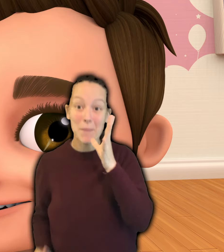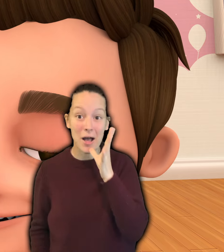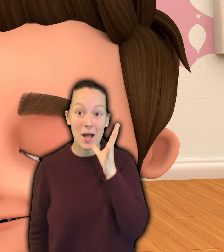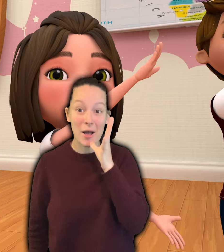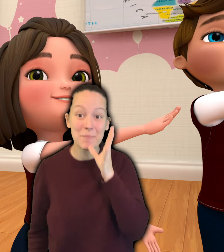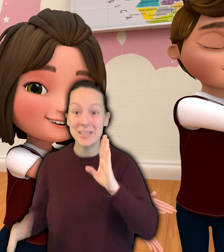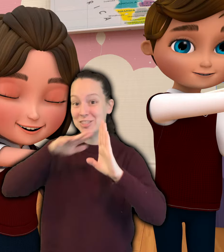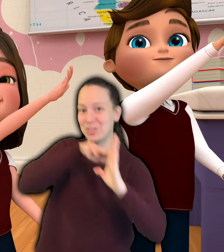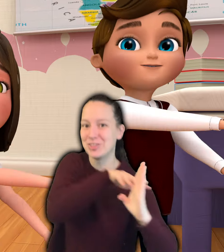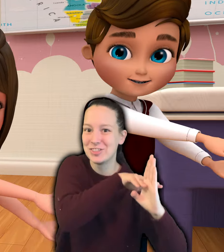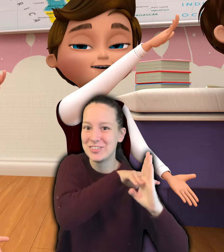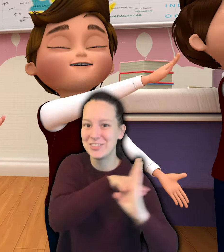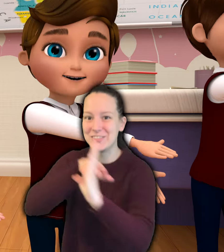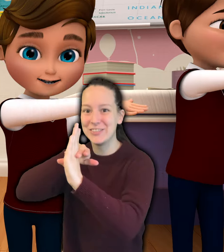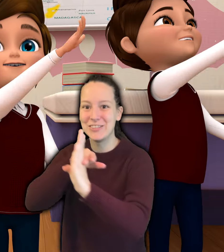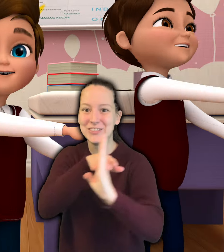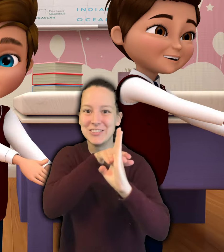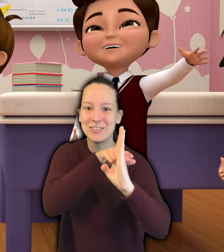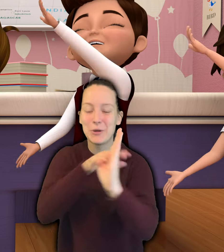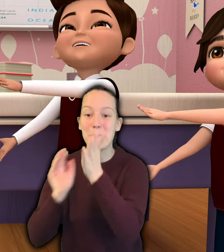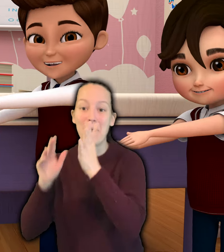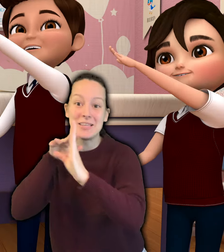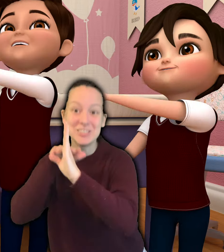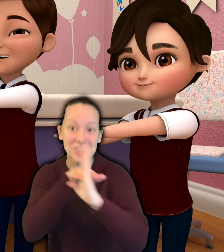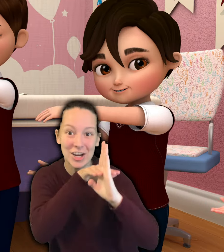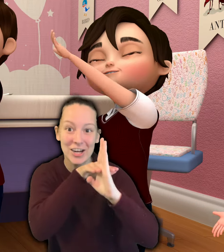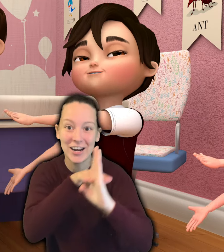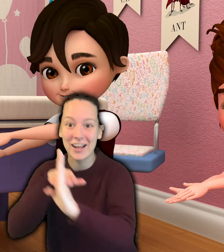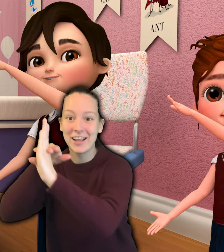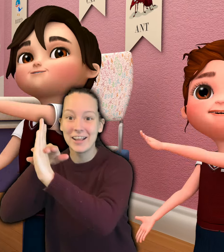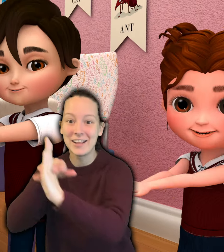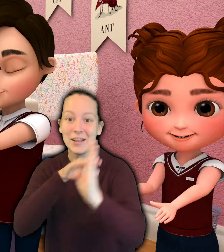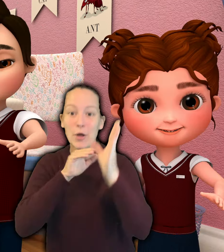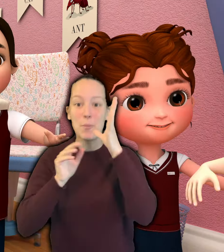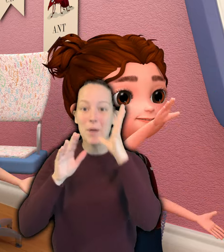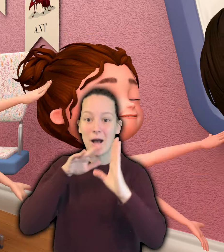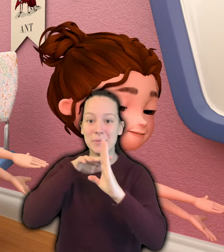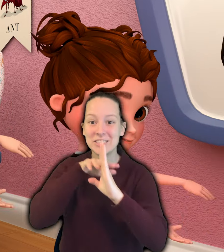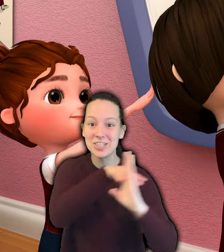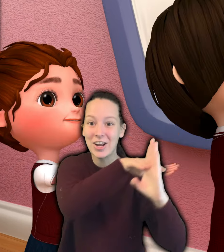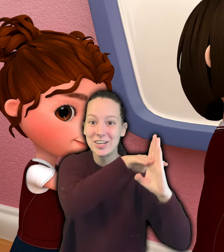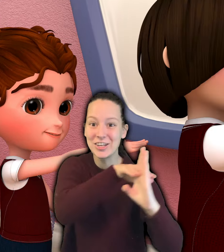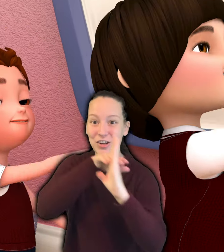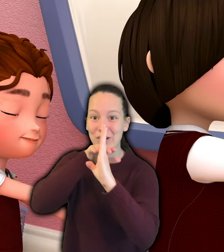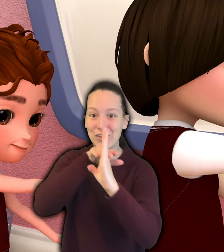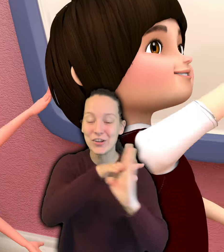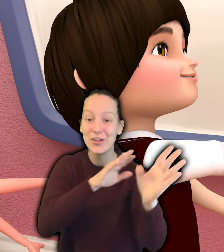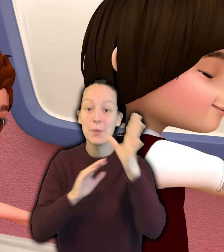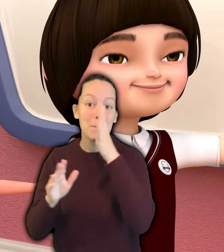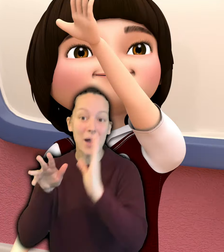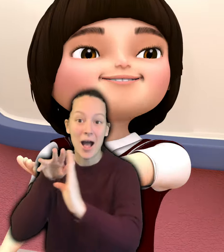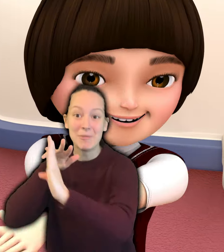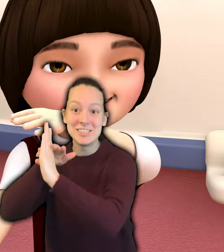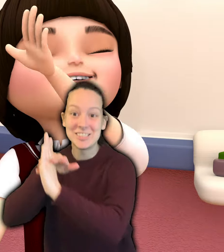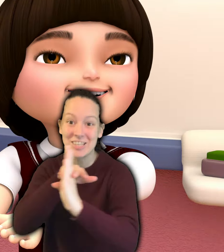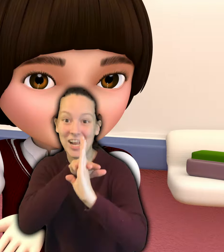ZAMAZAMAZAMA